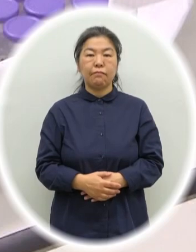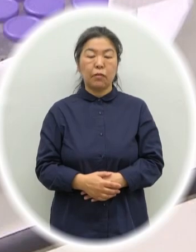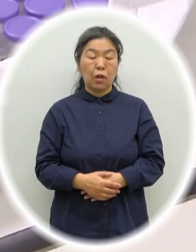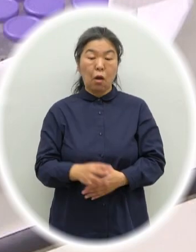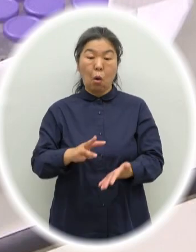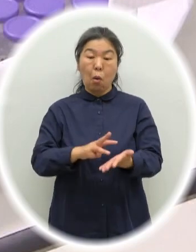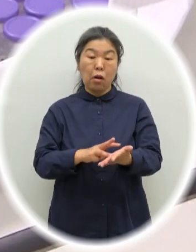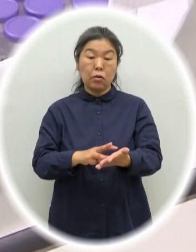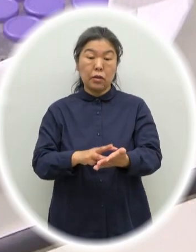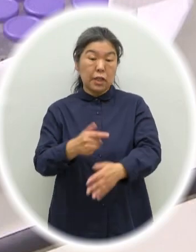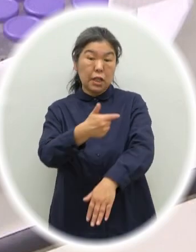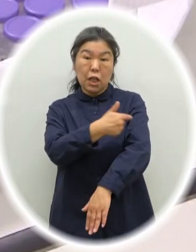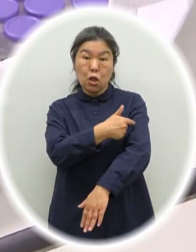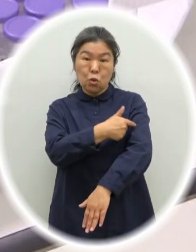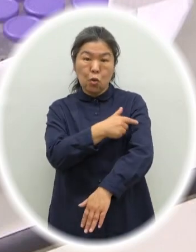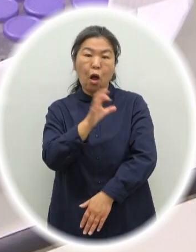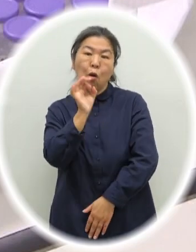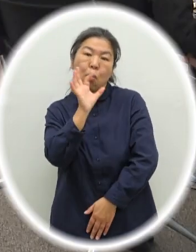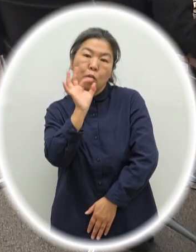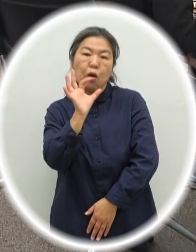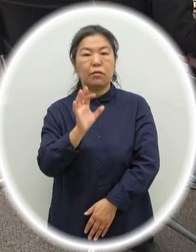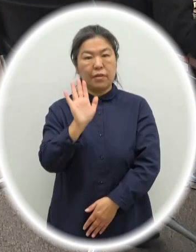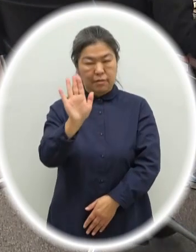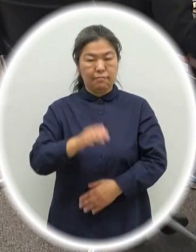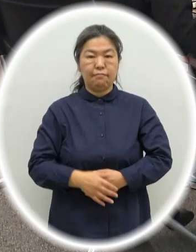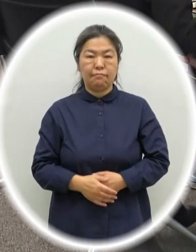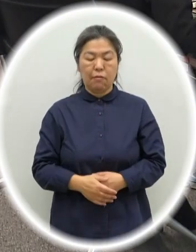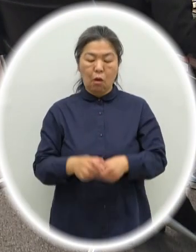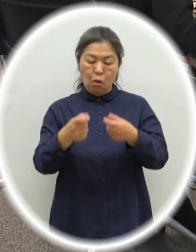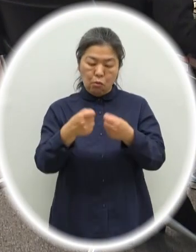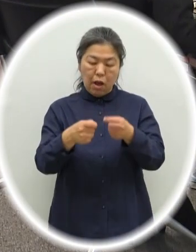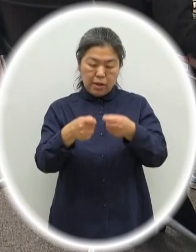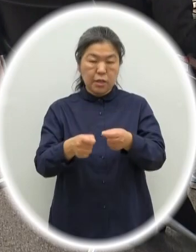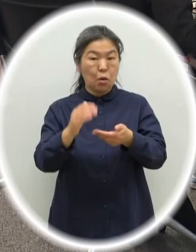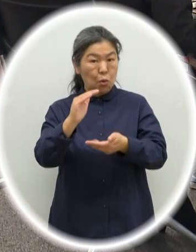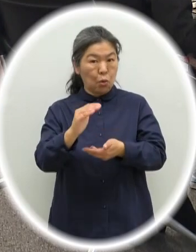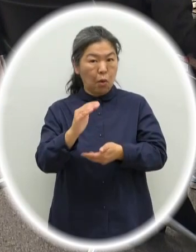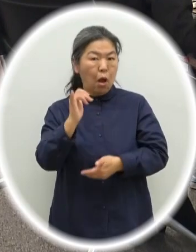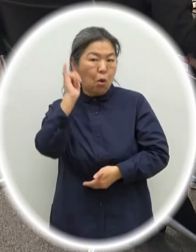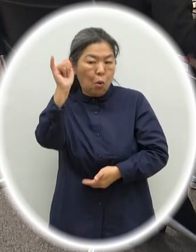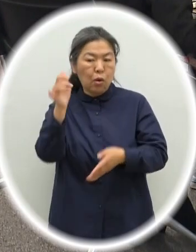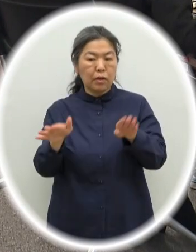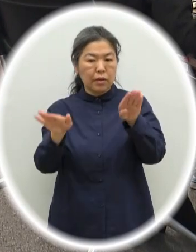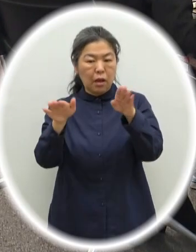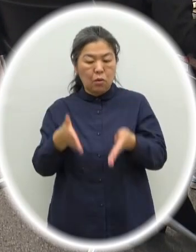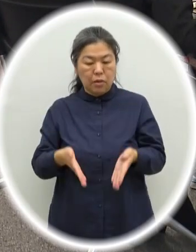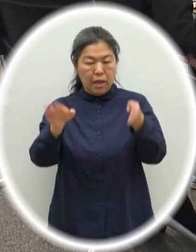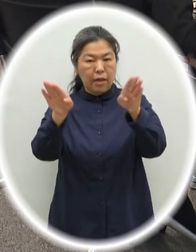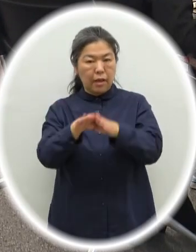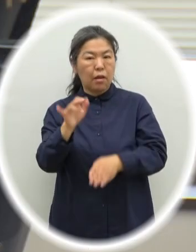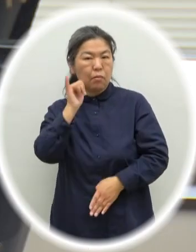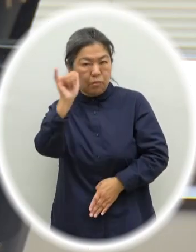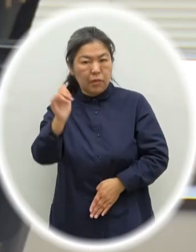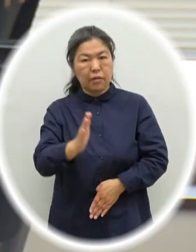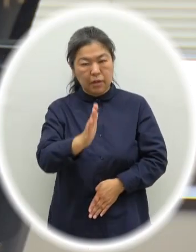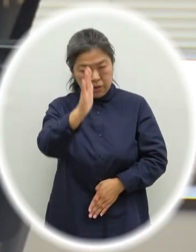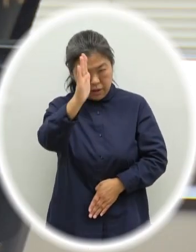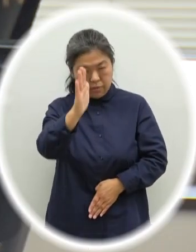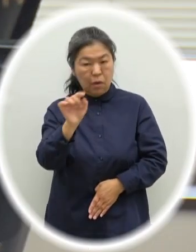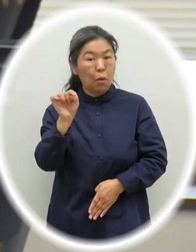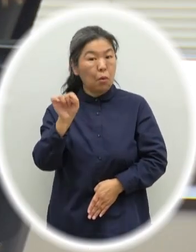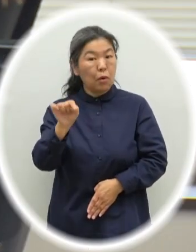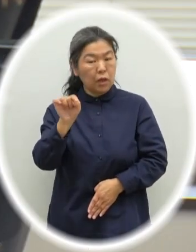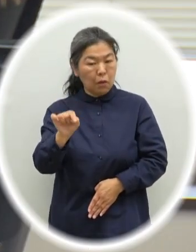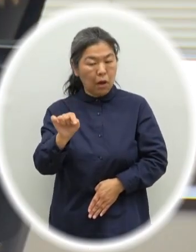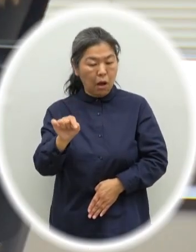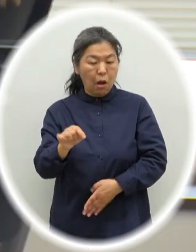ワクチン接種は無料で受けられます。詳しくはコールセンターまでお問い合わせください。 コールセン